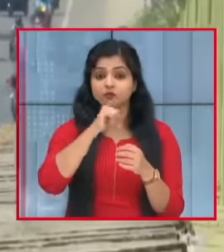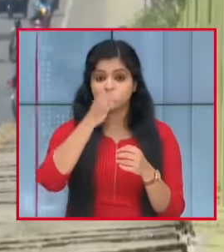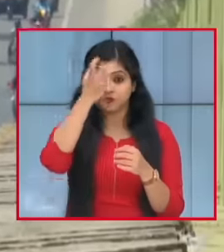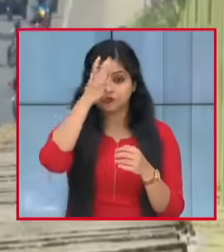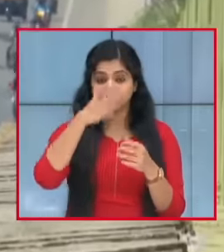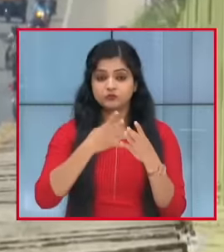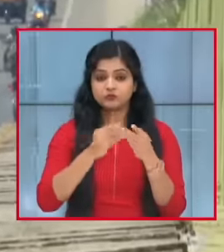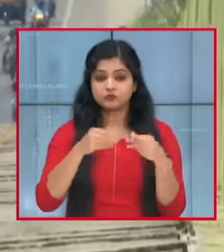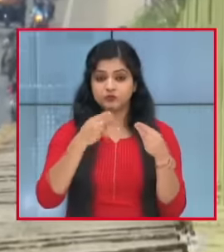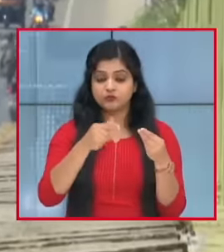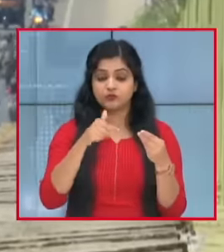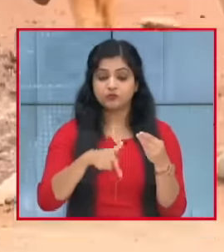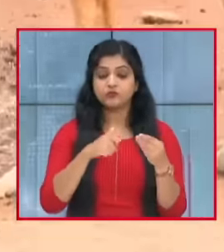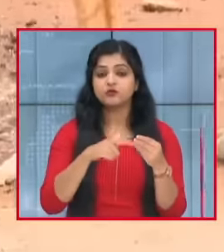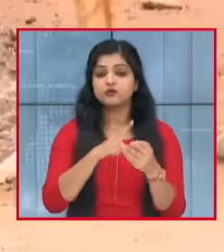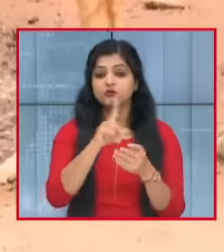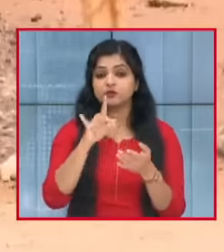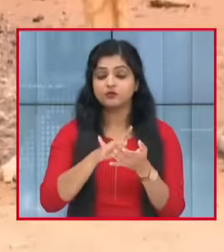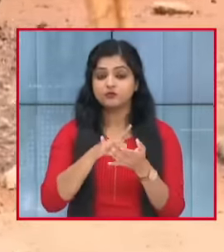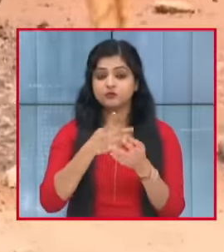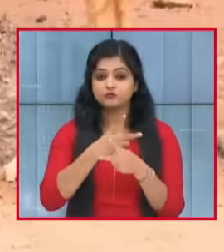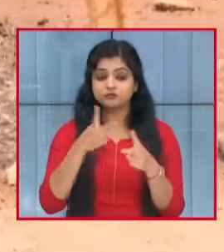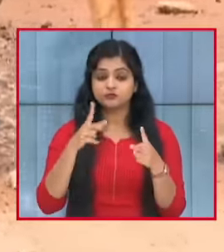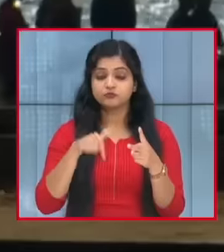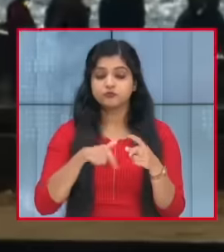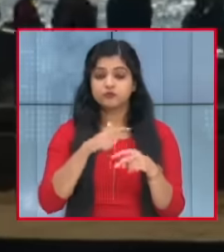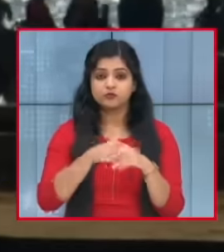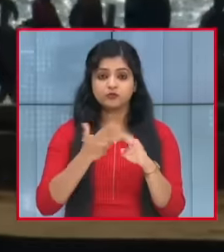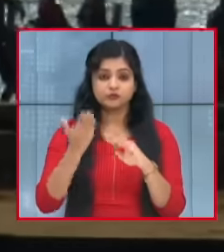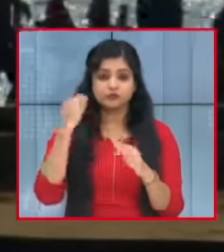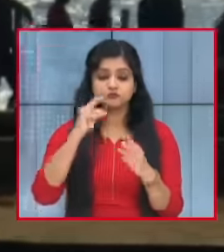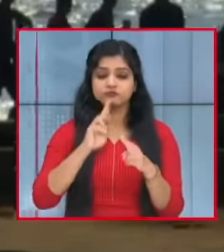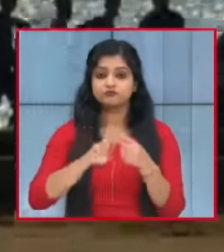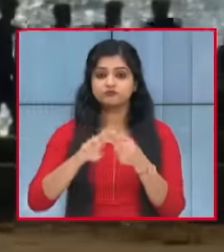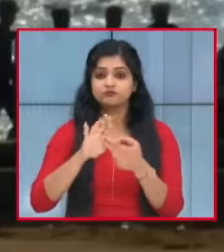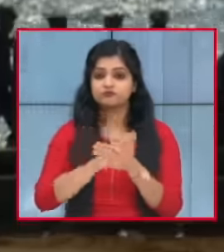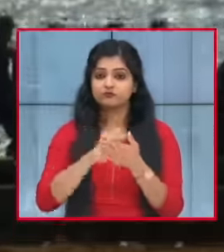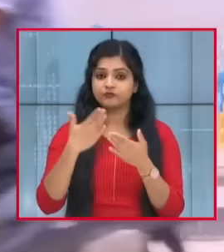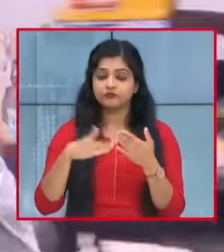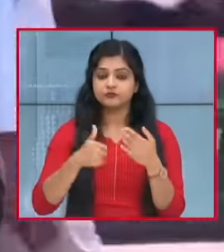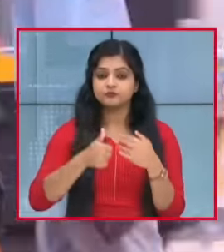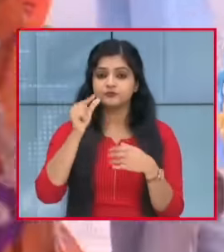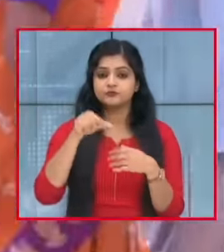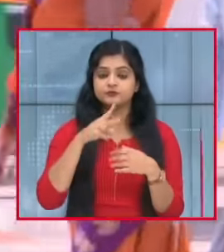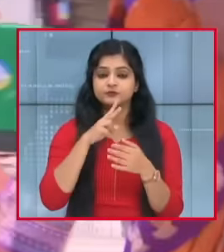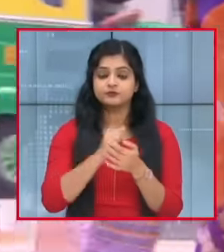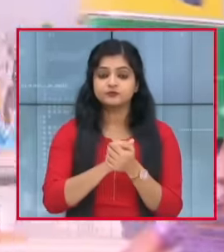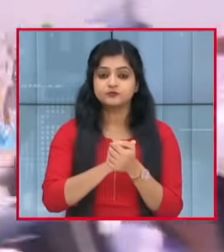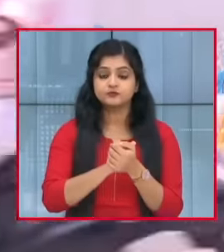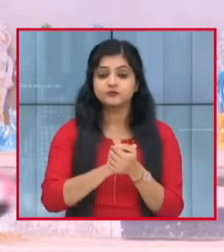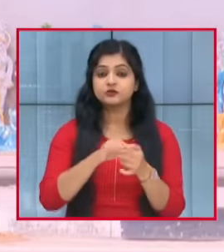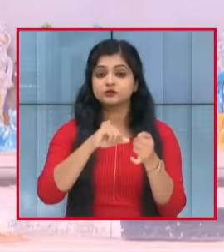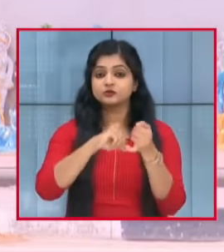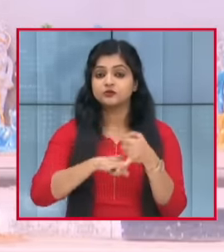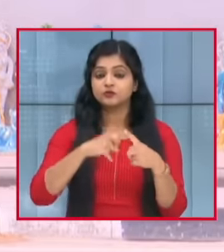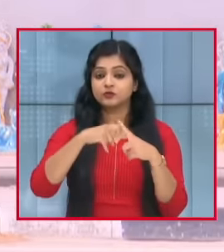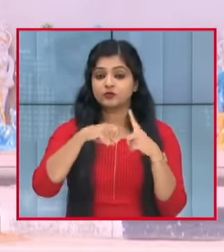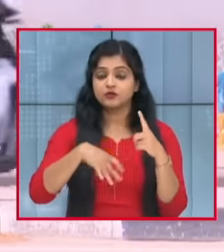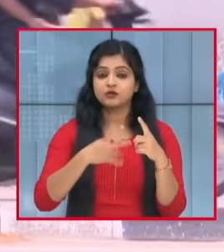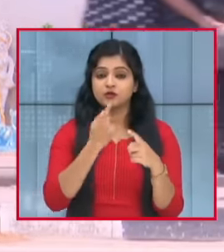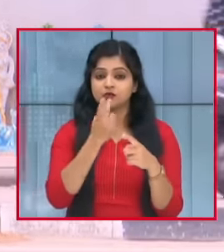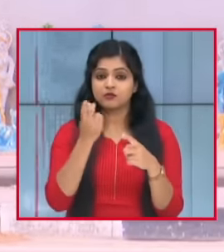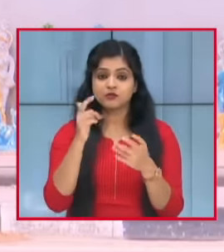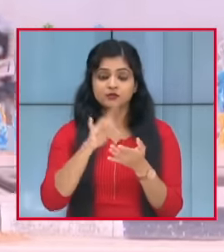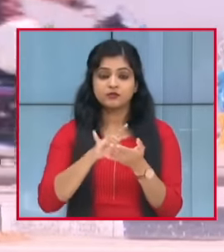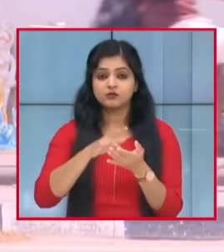ദുരന്ത നിവാരണ വകുപ്പും തദ്ദേശ വകുപ്പും വളരെ നേരത്തെ കൈക്കൊണ്ടിട്ടുണ്ടെന്നും ശേഖർ കുര്യാക്കോസ് പറഞ്ഞു. തെക്കൻ കേരളത്തിൽ ഒറ്റപ്പെട്ട മഴയ്ക്കുള്ള